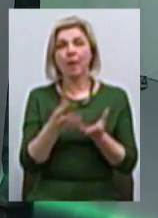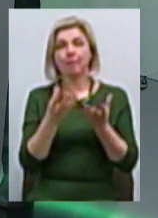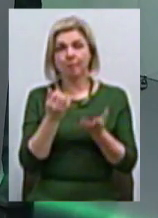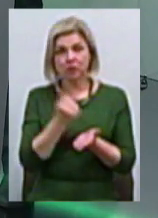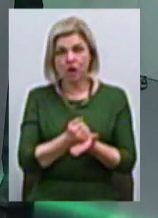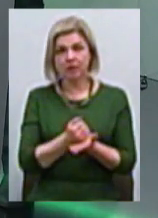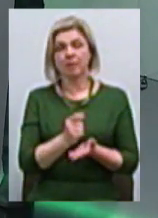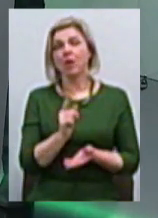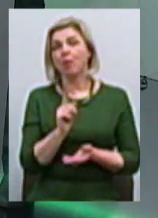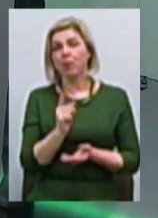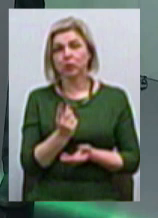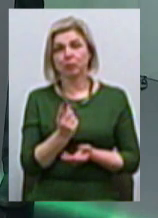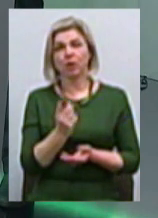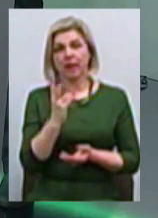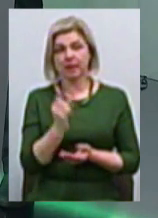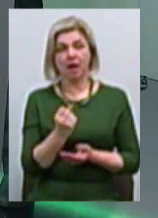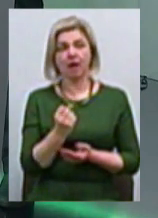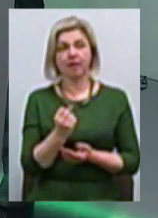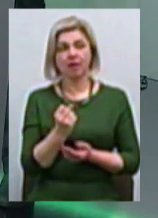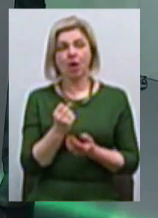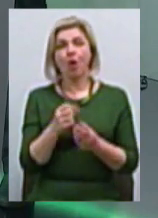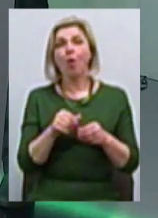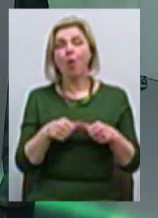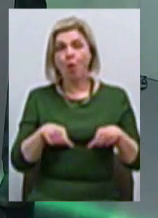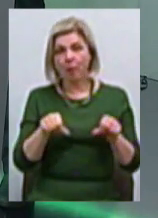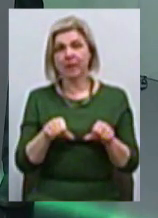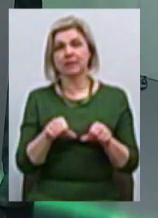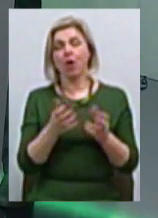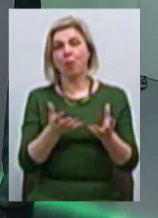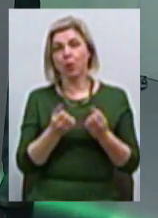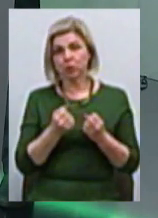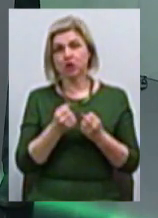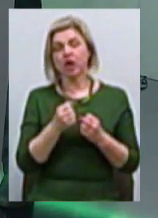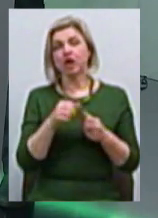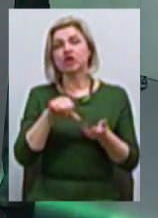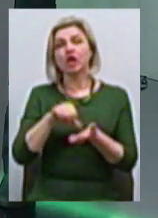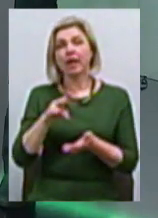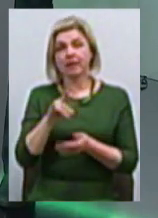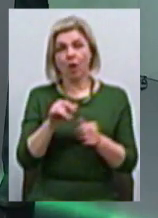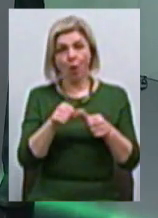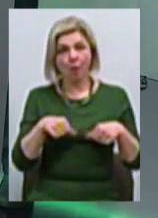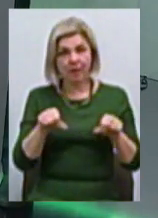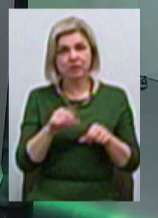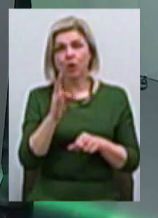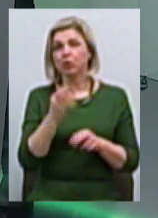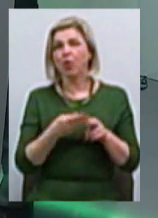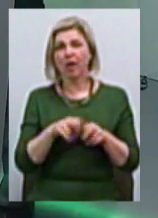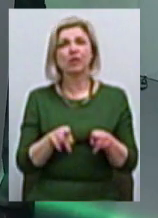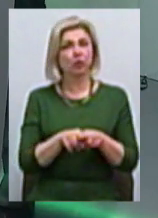які на дневничных выборщих комиссии получают, например, наблюдатели, члены комиссии, да, от кандидата. Но это все